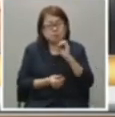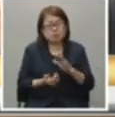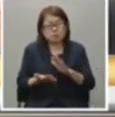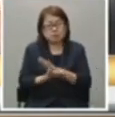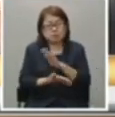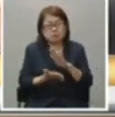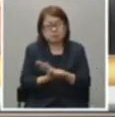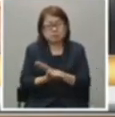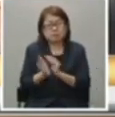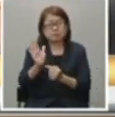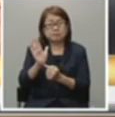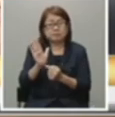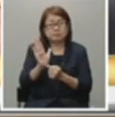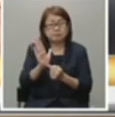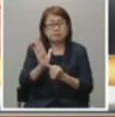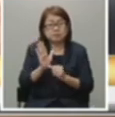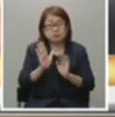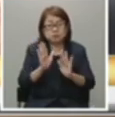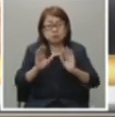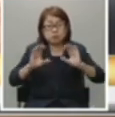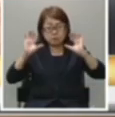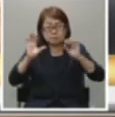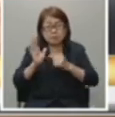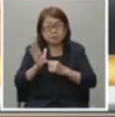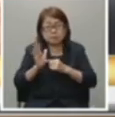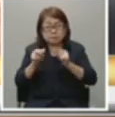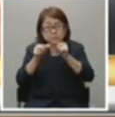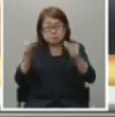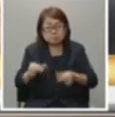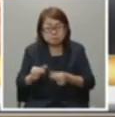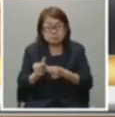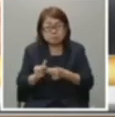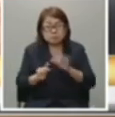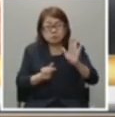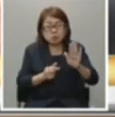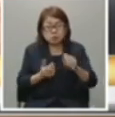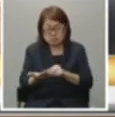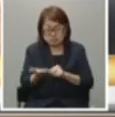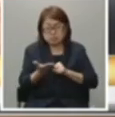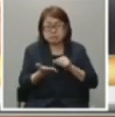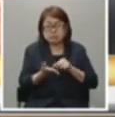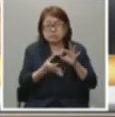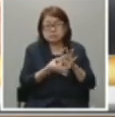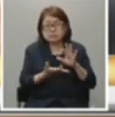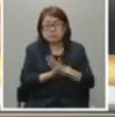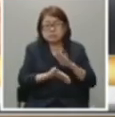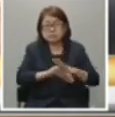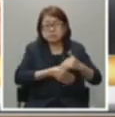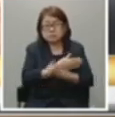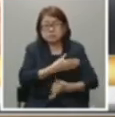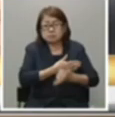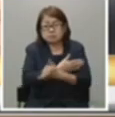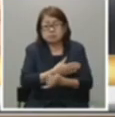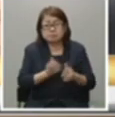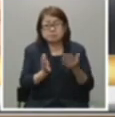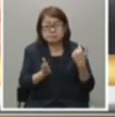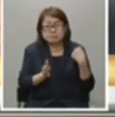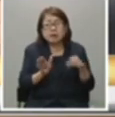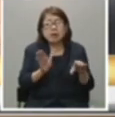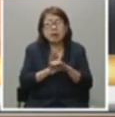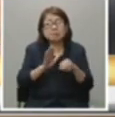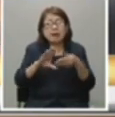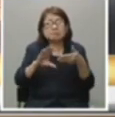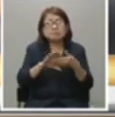ารของทางราชการเอกสารระหว่างประเทศที่อยู่ในมือของดิฉันรวมถึงคลิปวิดีโ